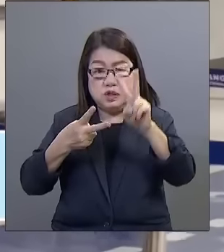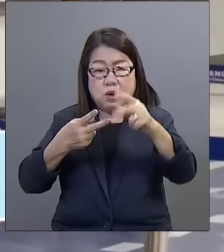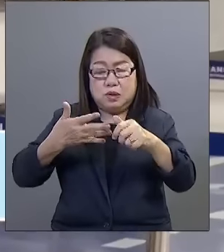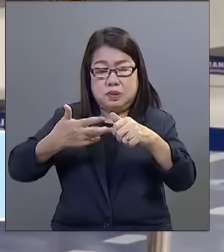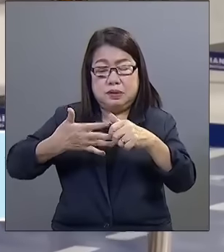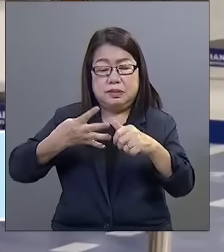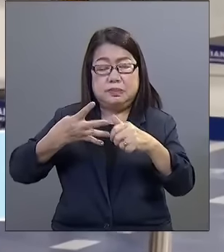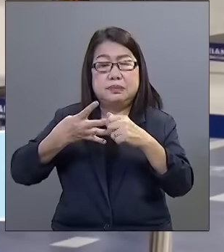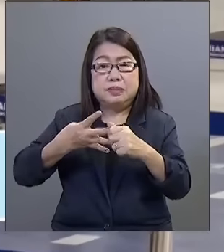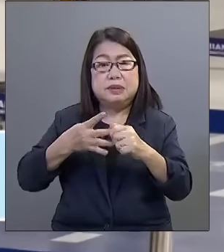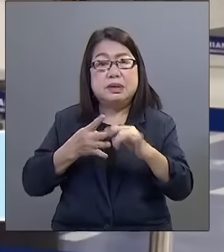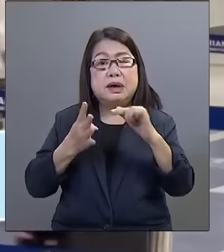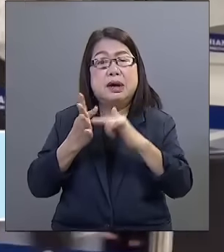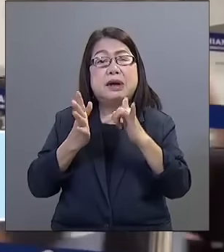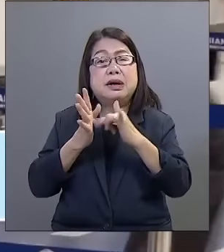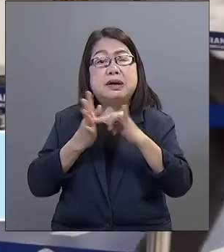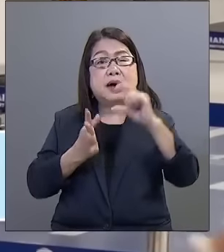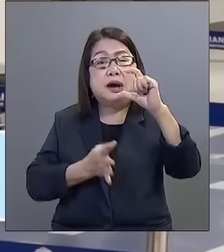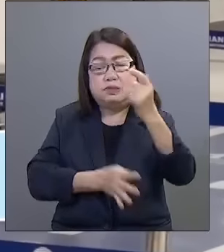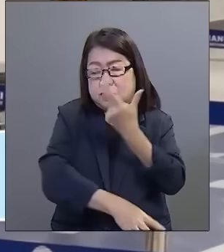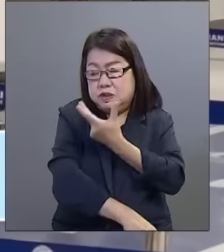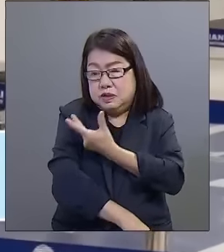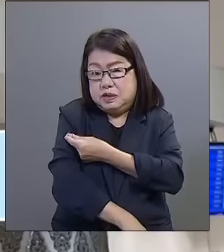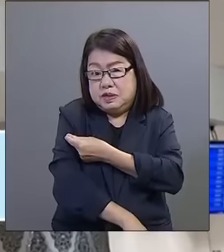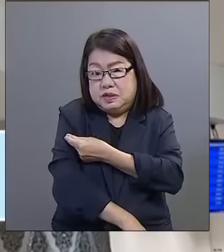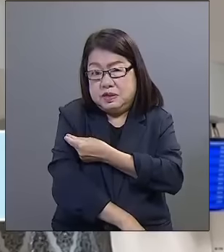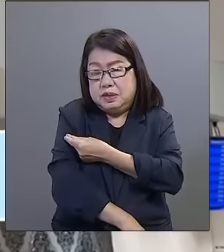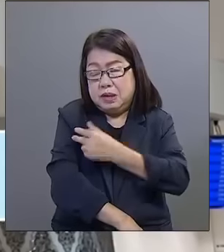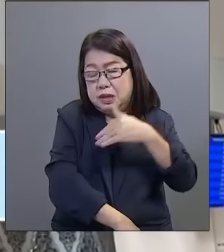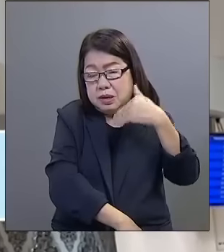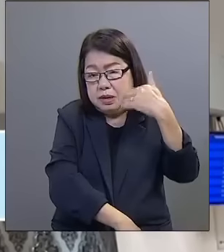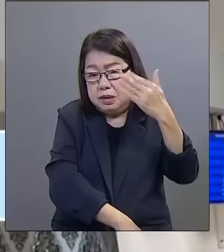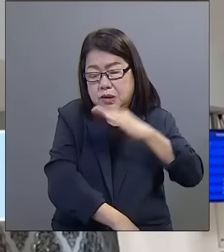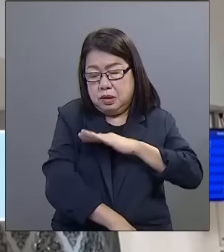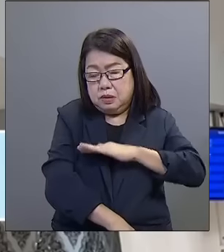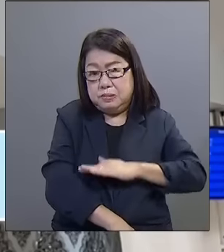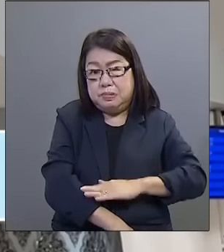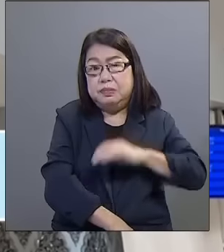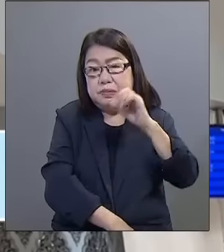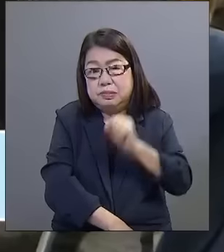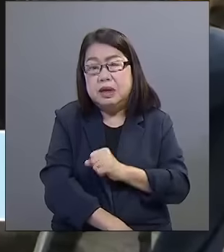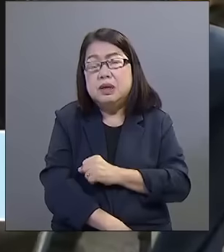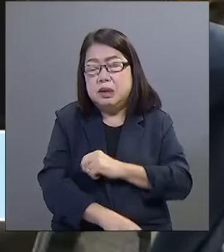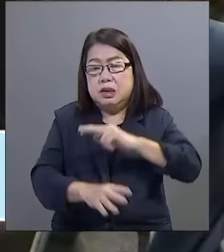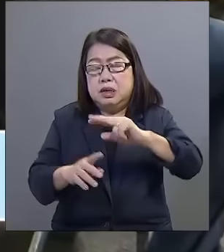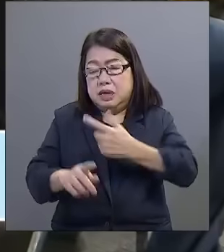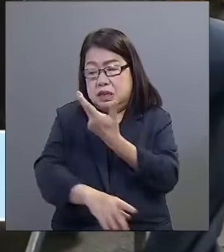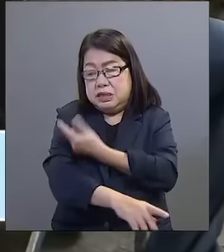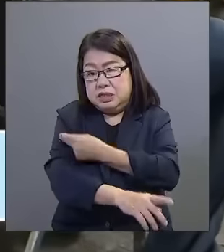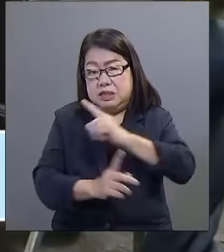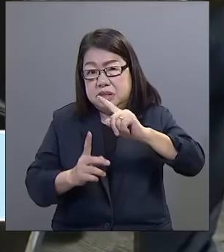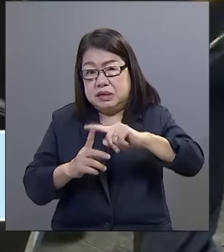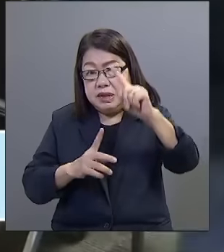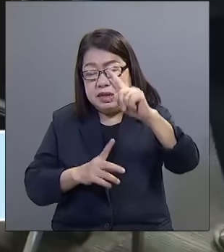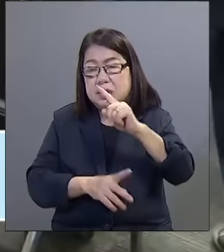ดประสิทธิภาพหรือคือเวลาการฉีดเนี่ยมันจะต้องมีการฉีดเข็มกระตุ้นนะฮะทุก 3-4 เดือนในหลายประเทศ